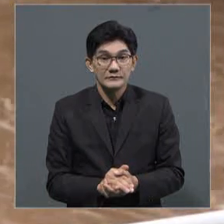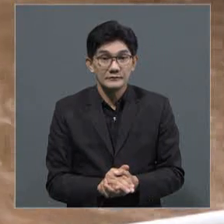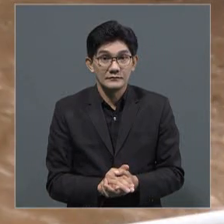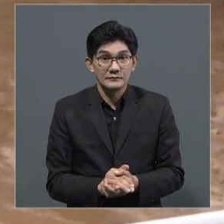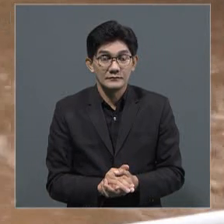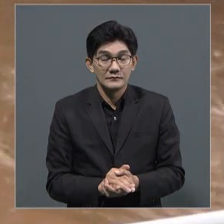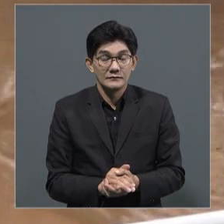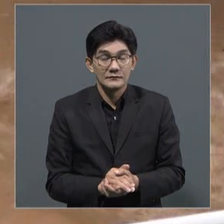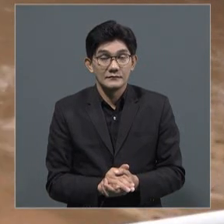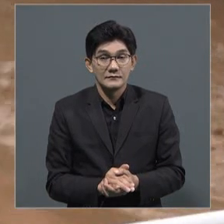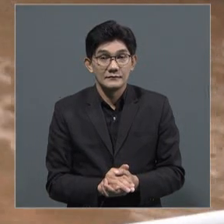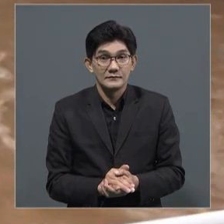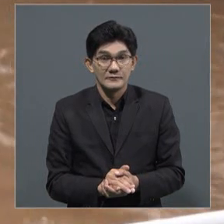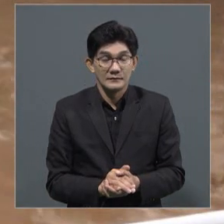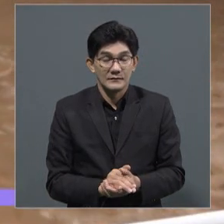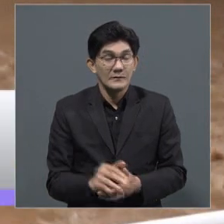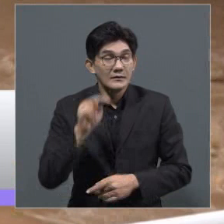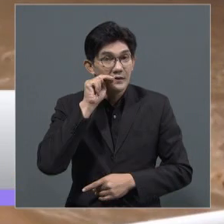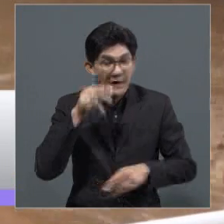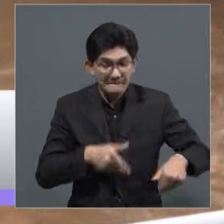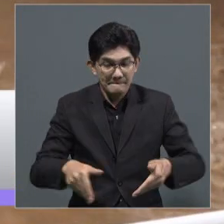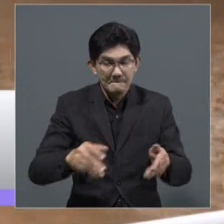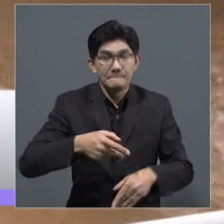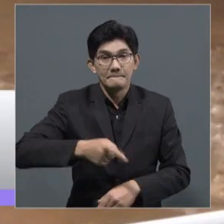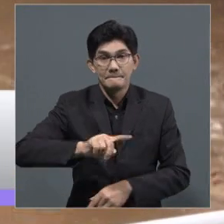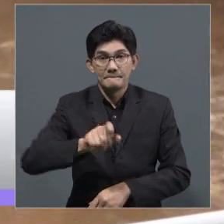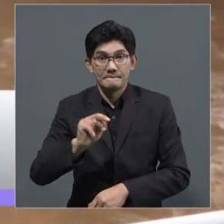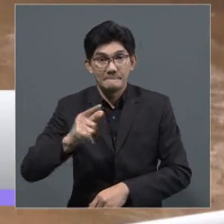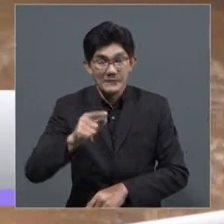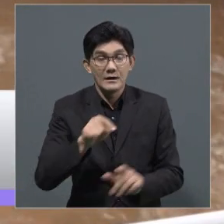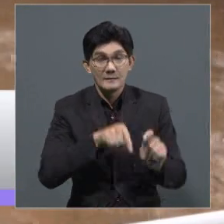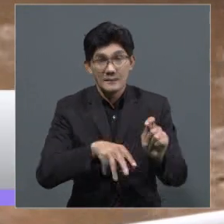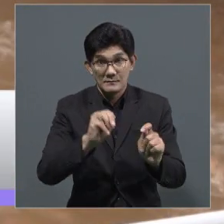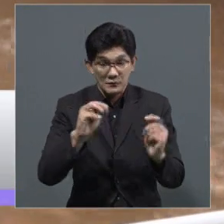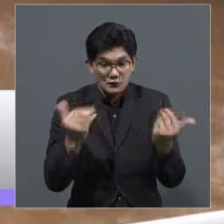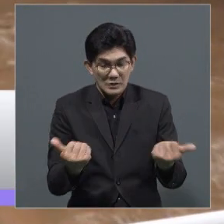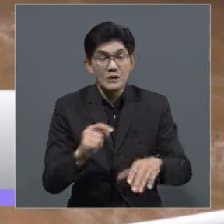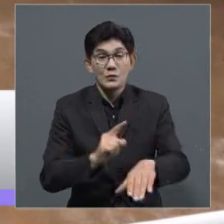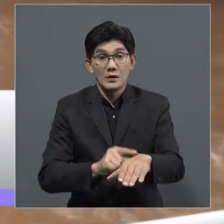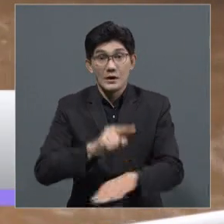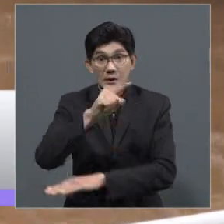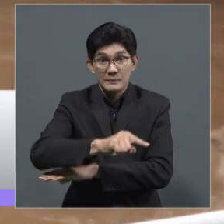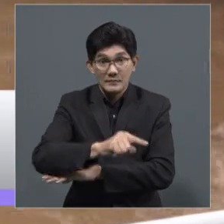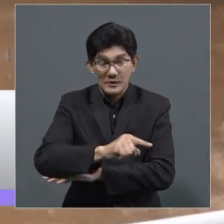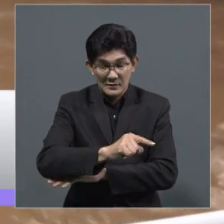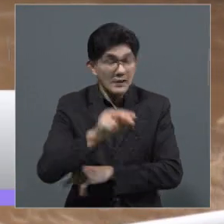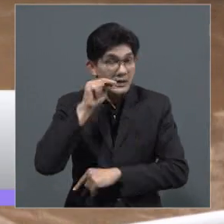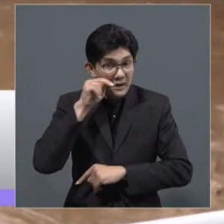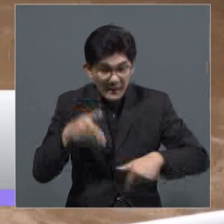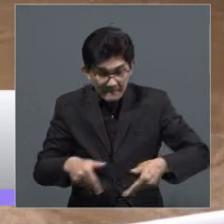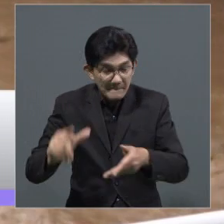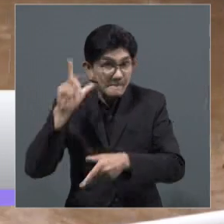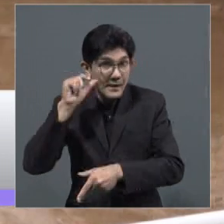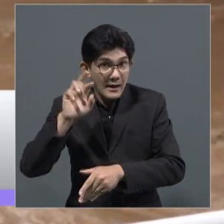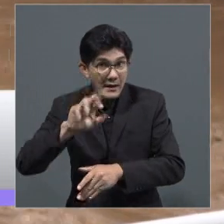สำหรับสถานการณ์น้ำปิงในเขตเมืองณวันนี้นะครับในช่วงบ่ายน้ำแม่ริมที่ไหลลง